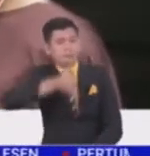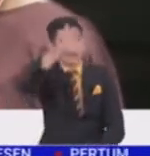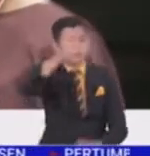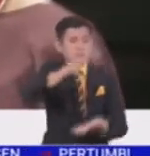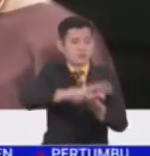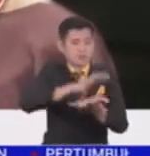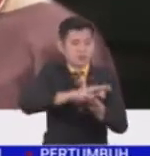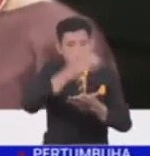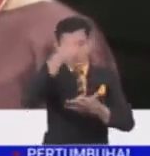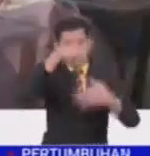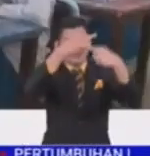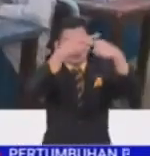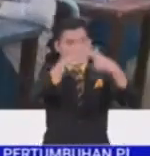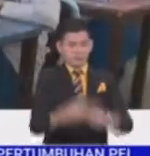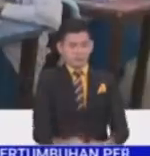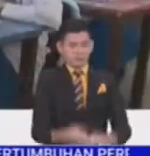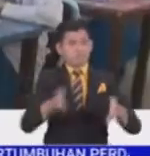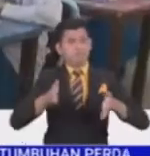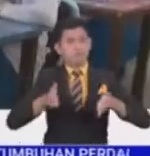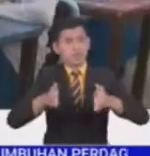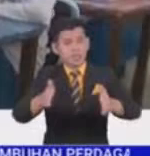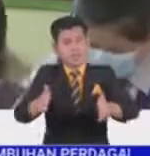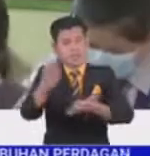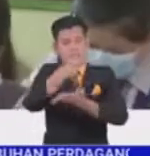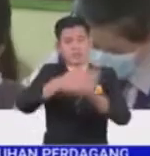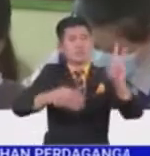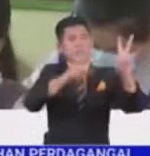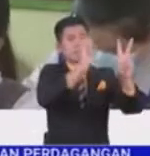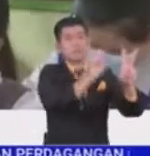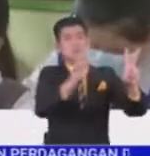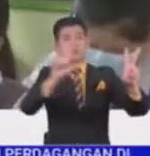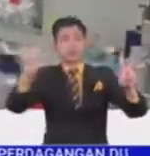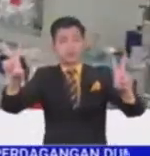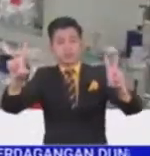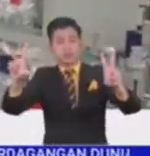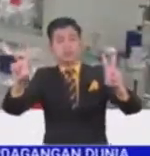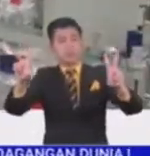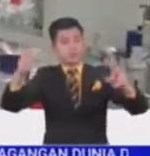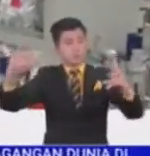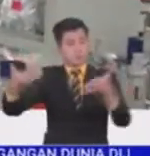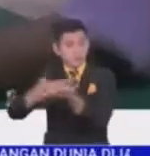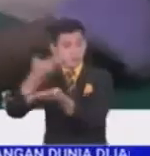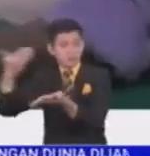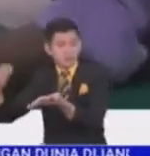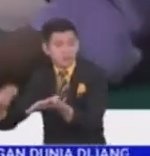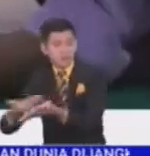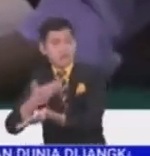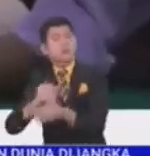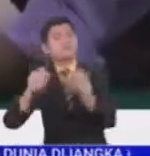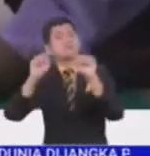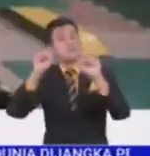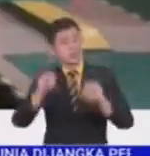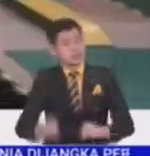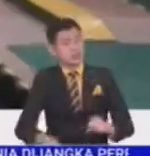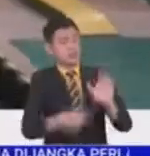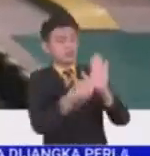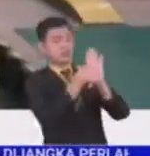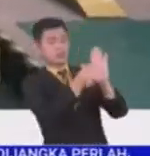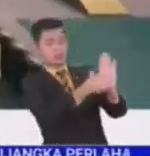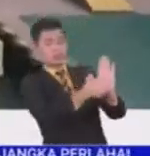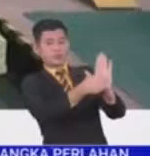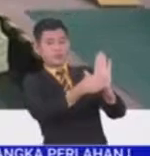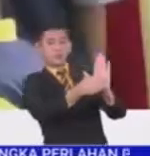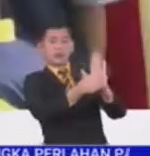untuk memperbaikilah. Bajet 2023 menekankan agenda pembaharuan dan ini juga mampu diterjemah menerusi